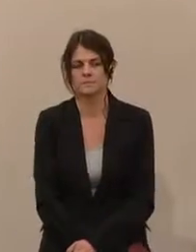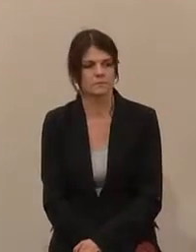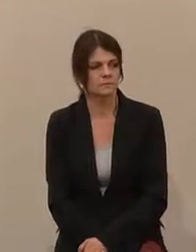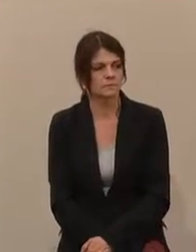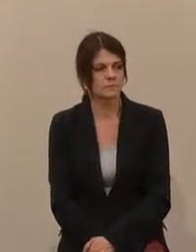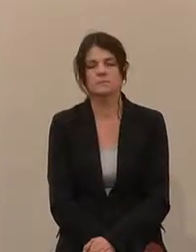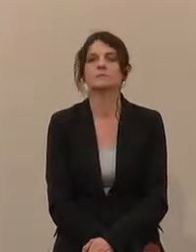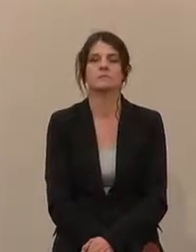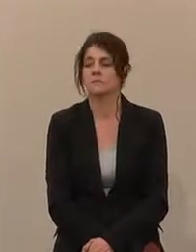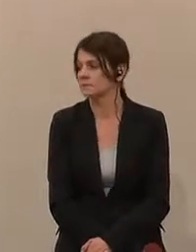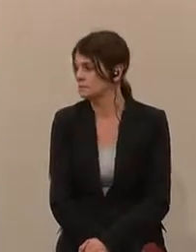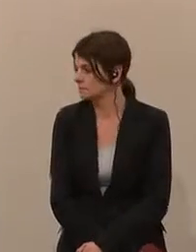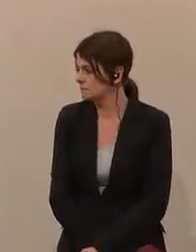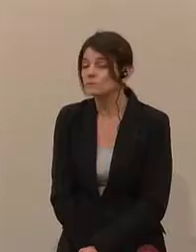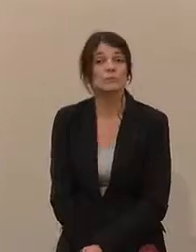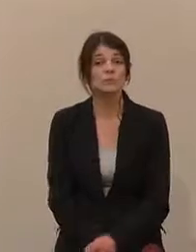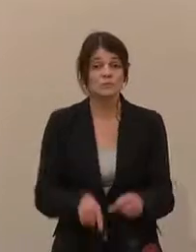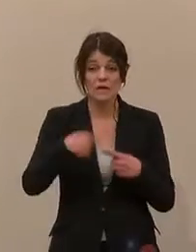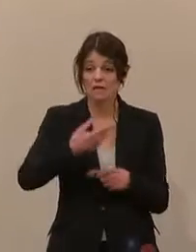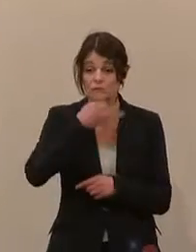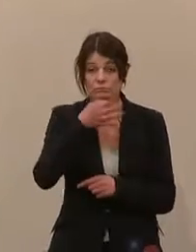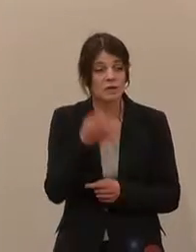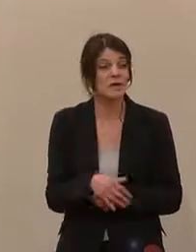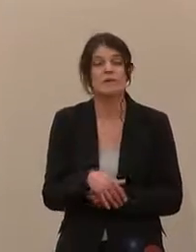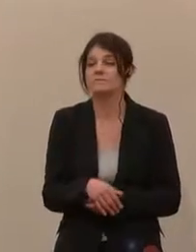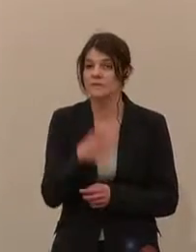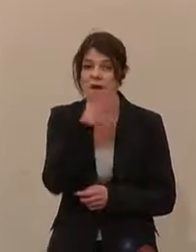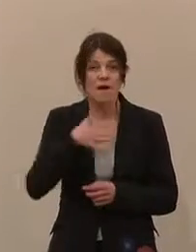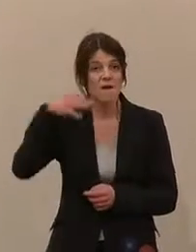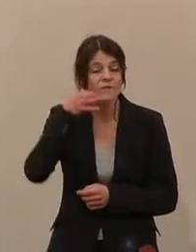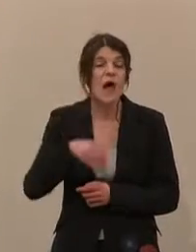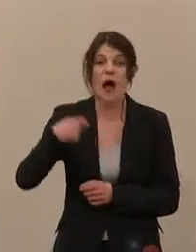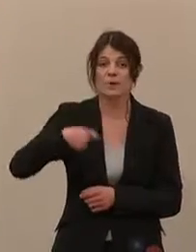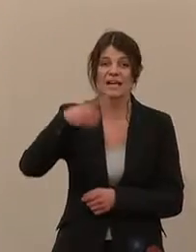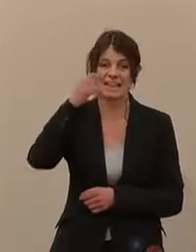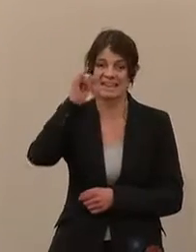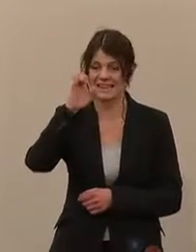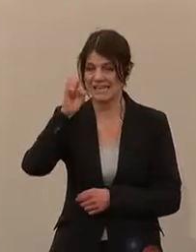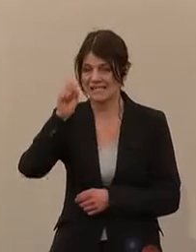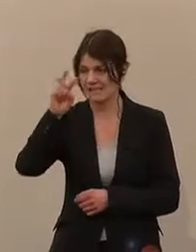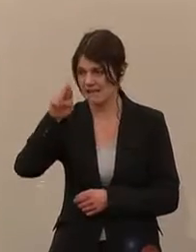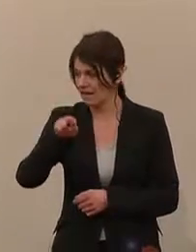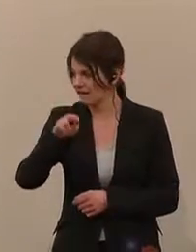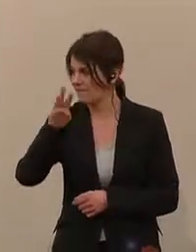Irmgard Gries von der NEOS betont die Wichtigkeit des Rechnungshofs als oberstes Kontrollorgan.